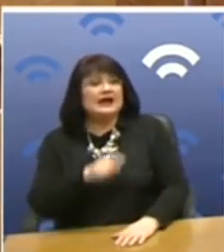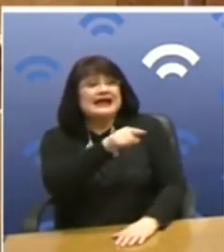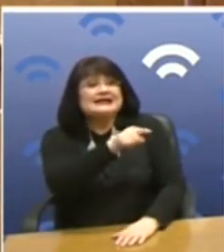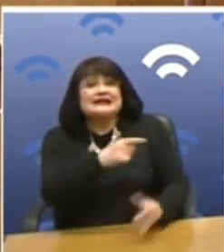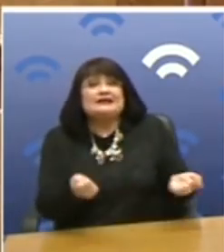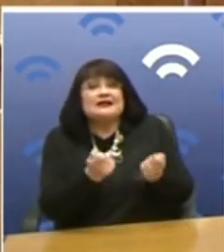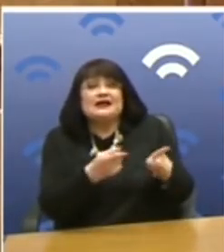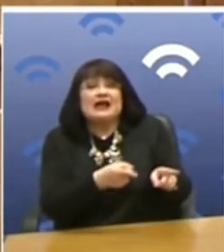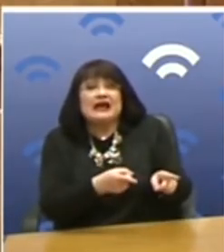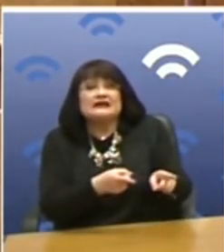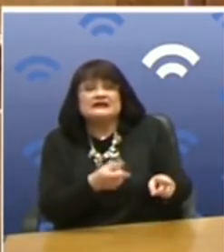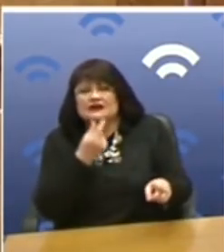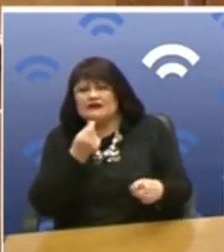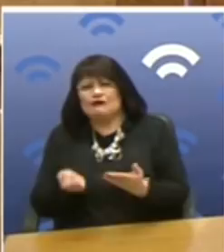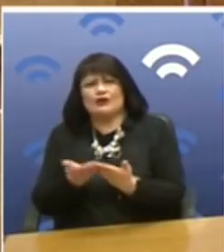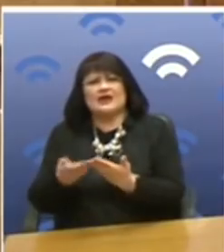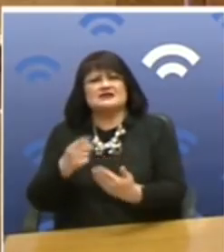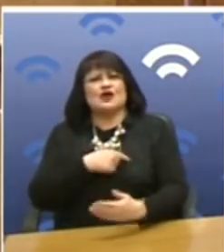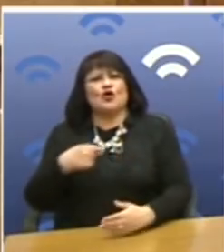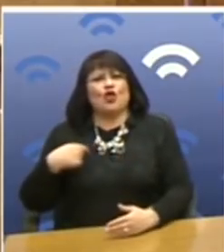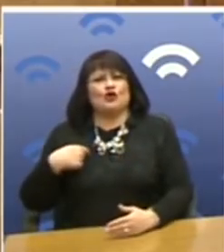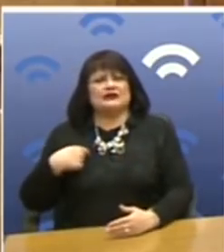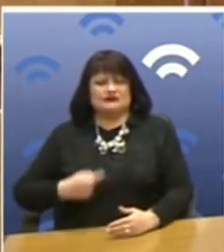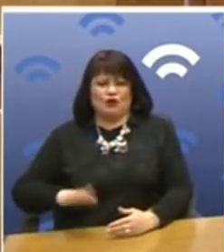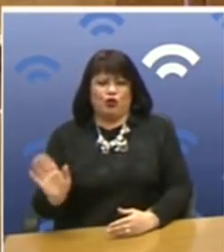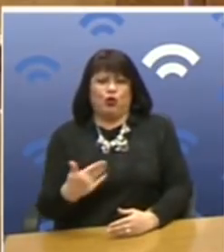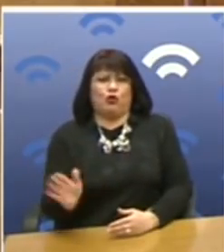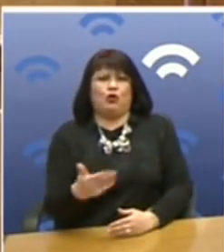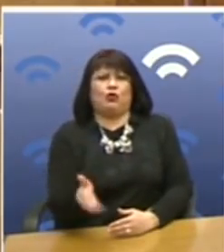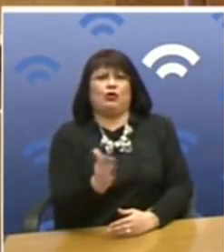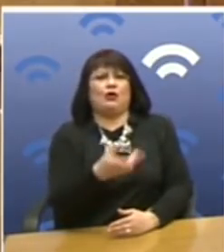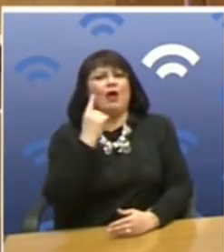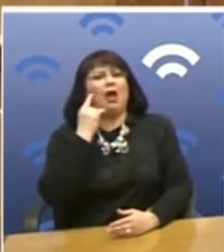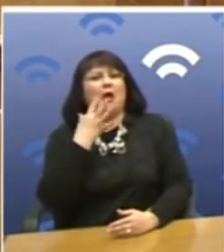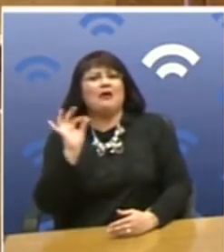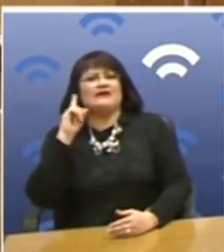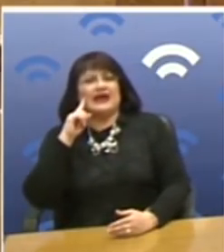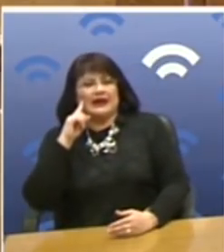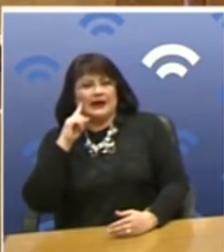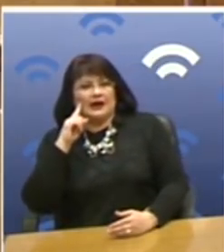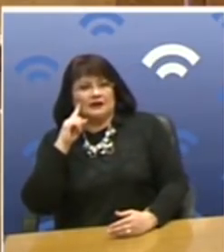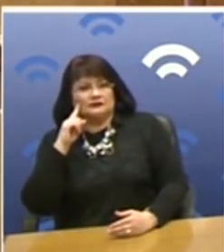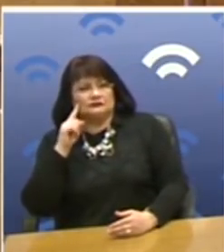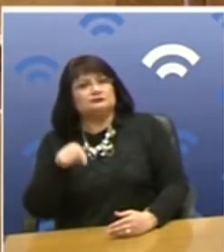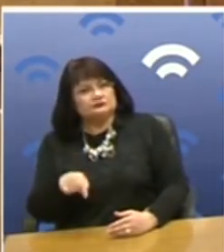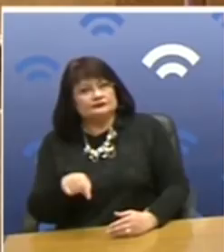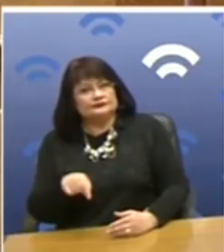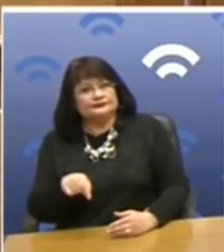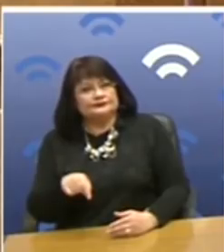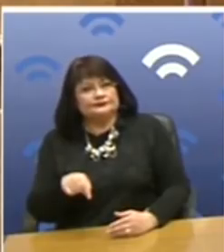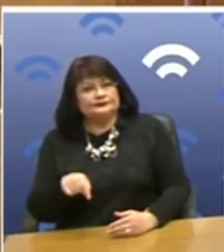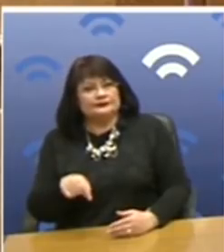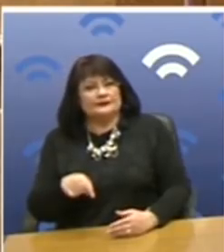είναι να τους διευκολύνετε να απολύσουν αυτούς τους εργαζόμενους. αφού πρώτα κάνουν χρήση των